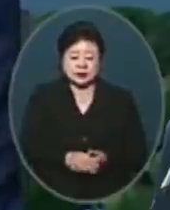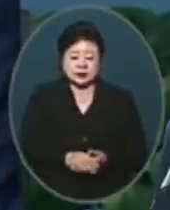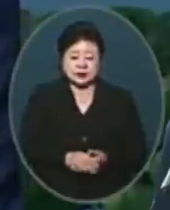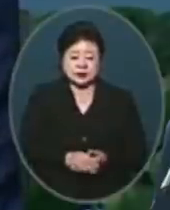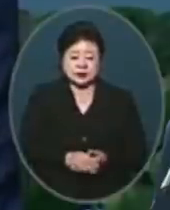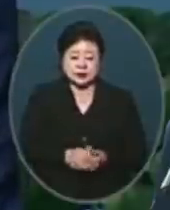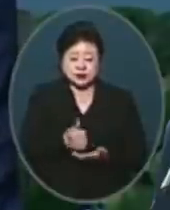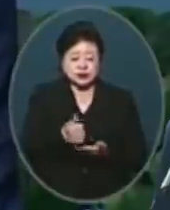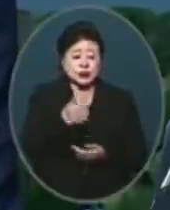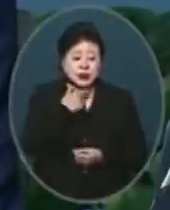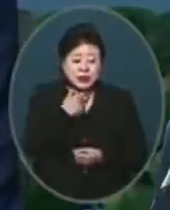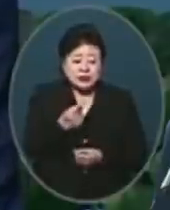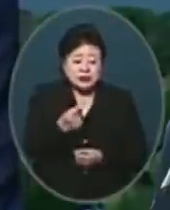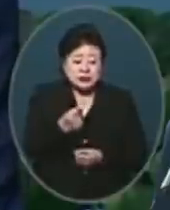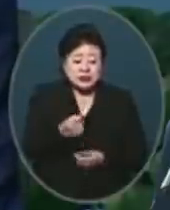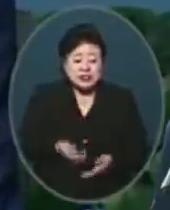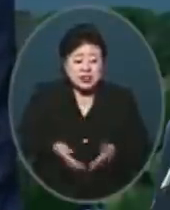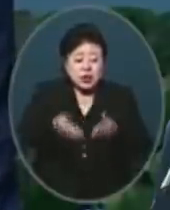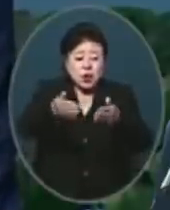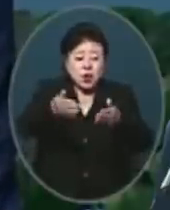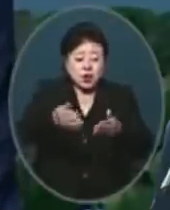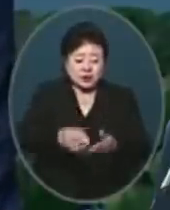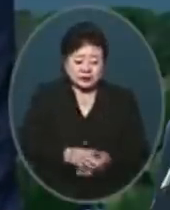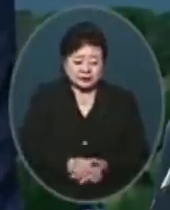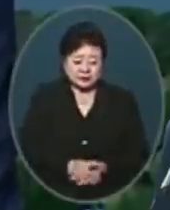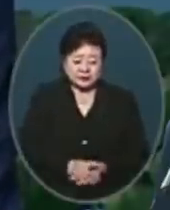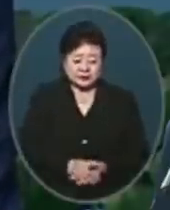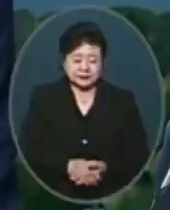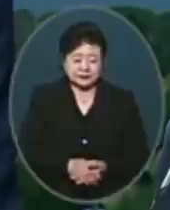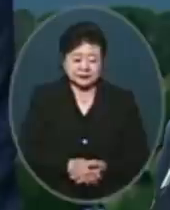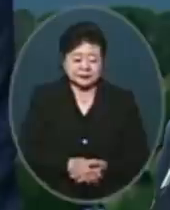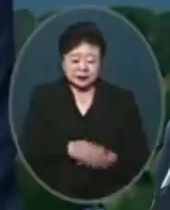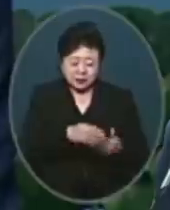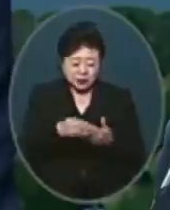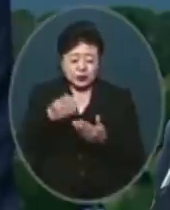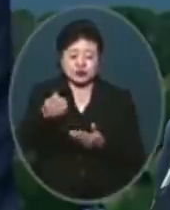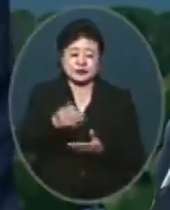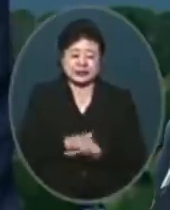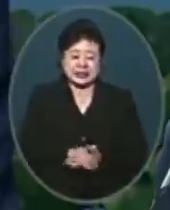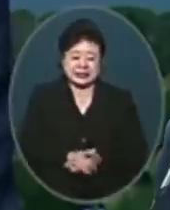원하시는 길로 가는 것입니다.